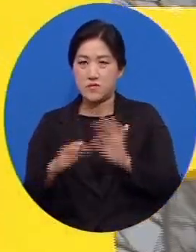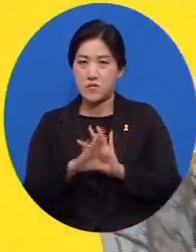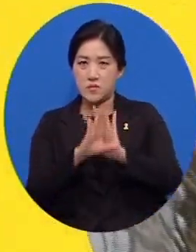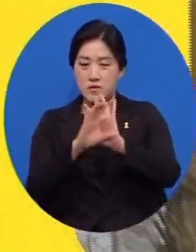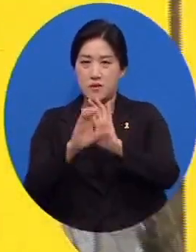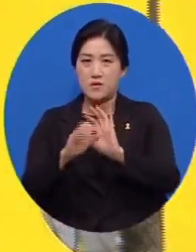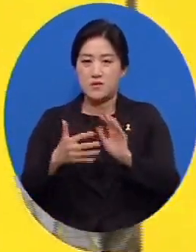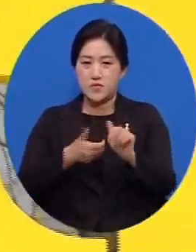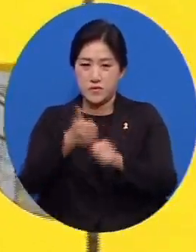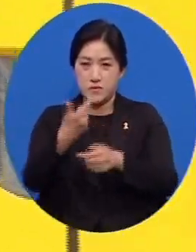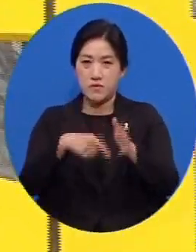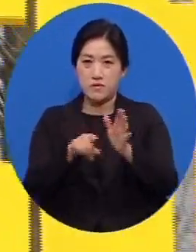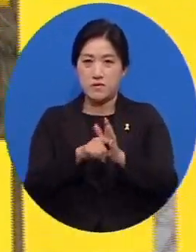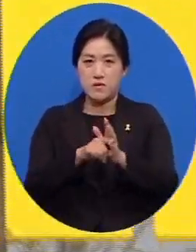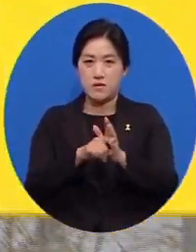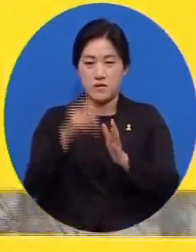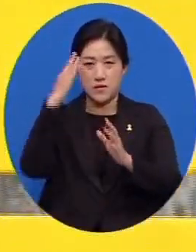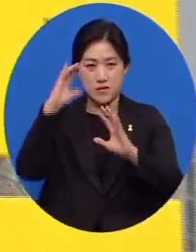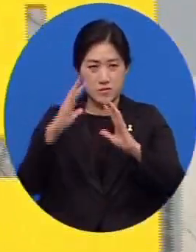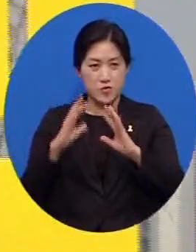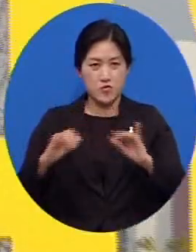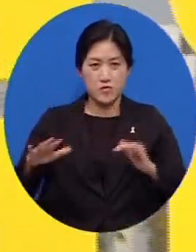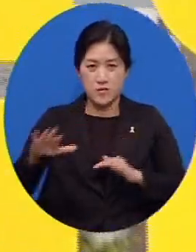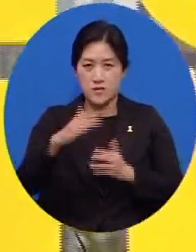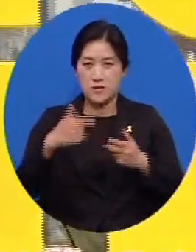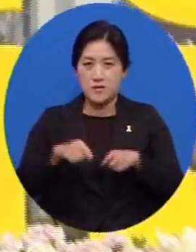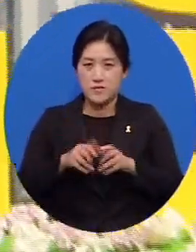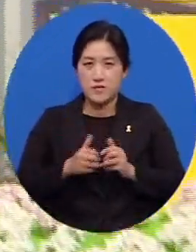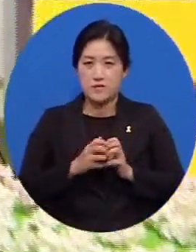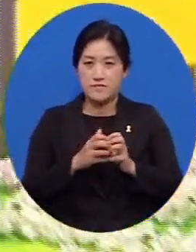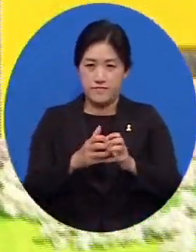우리 국민들과 함께하겠습니다.